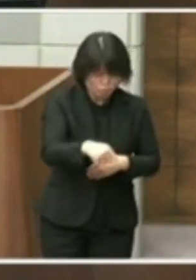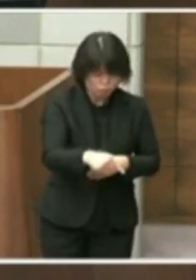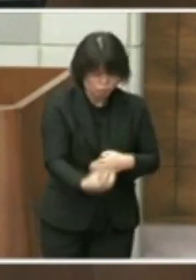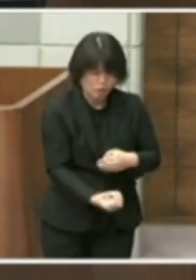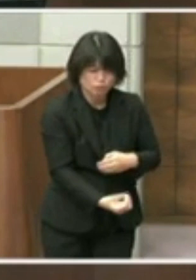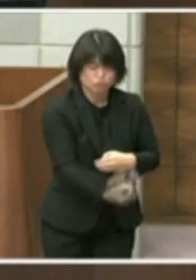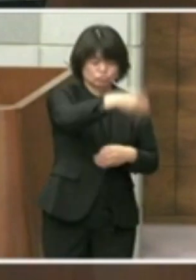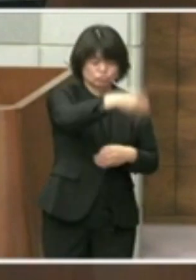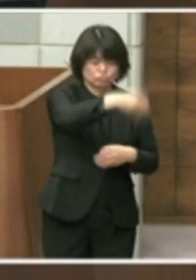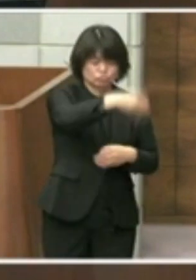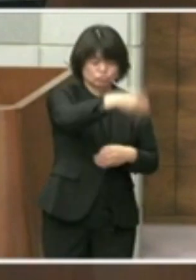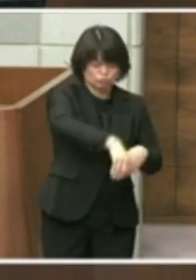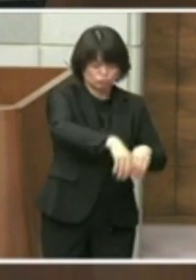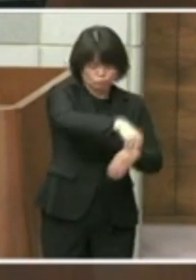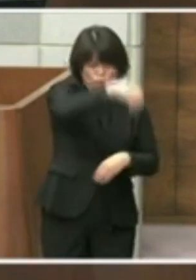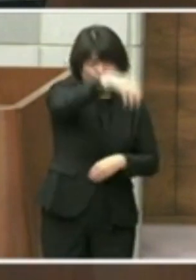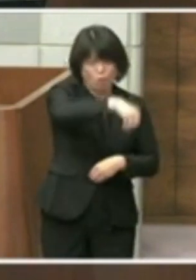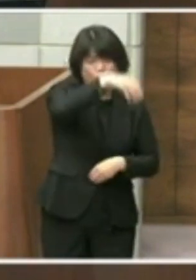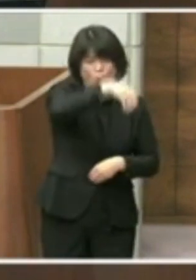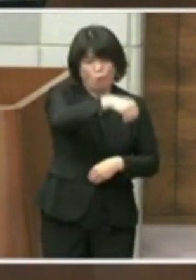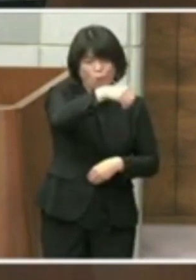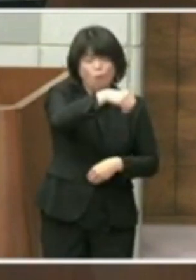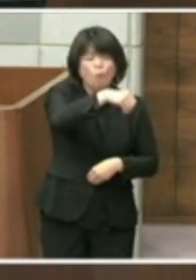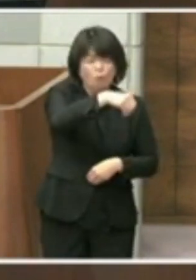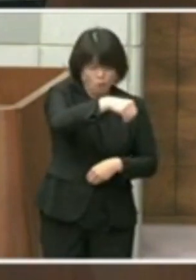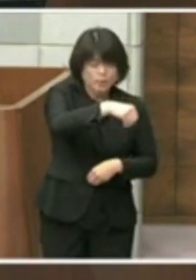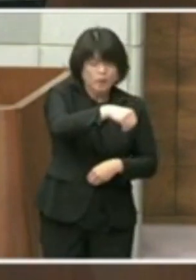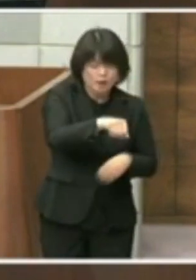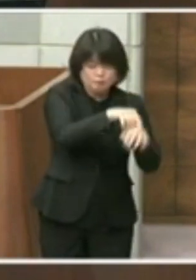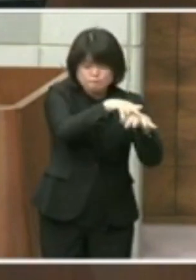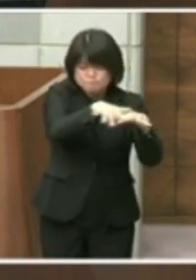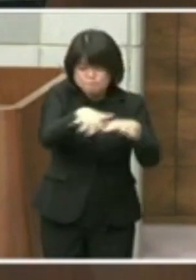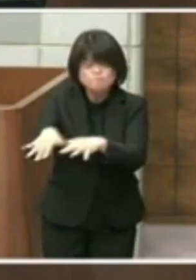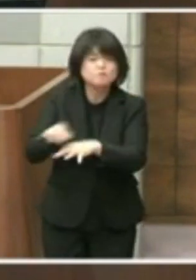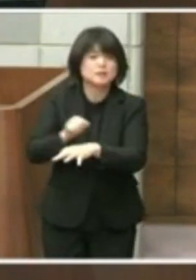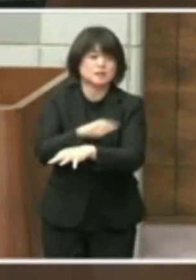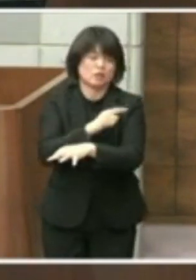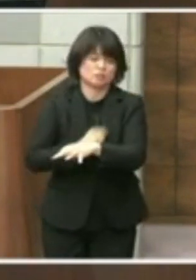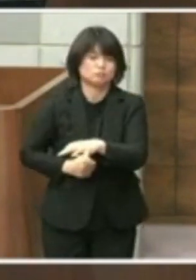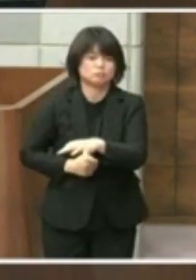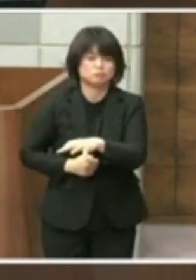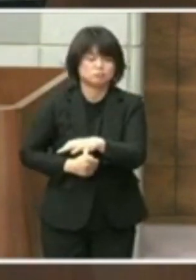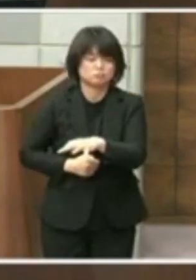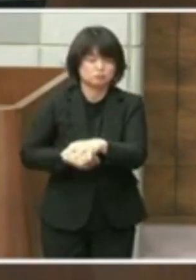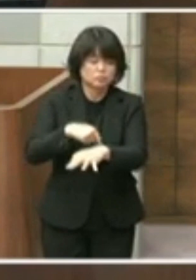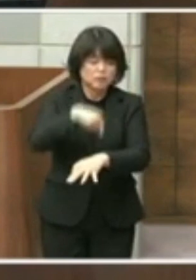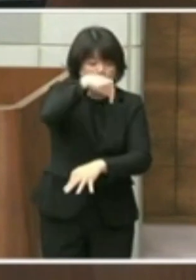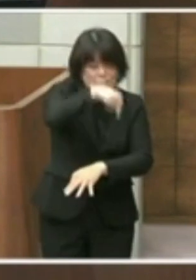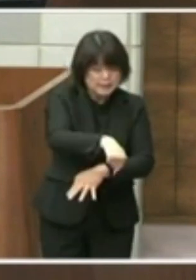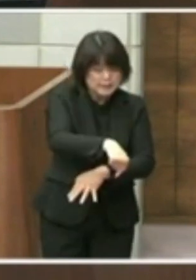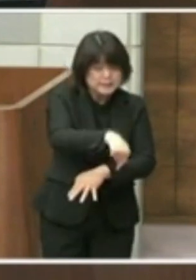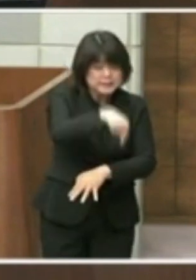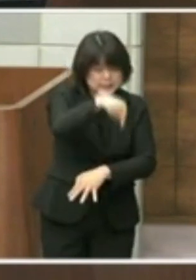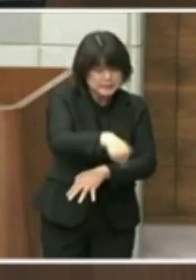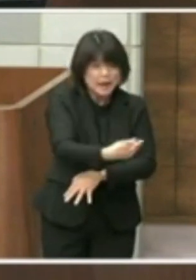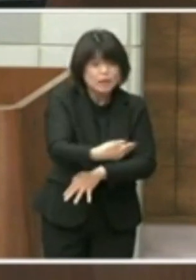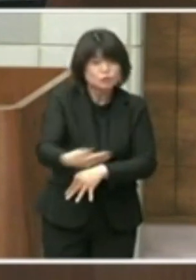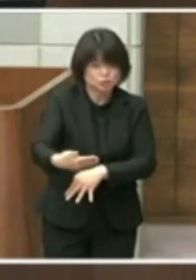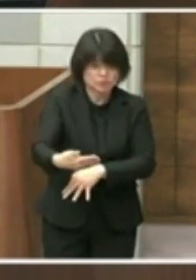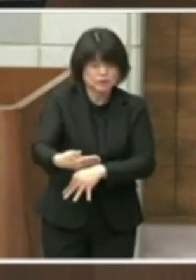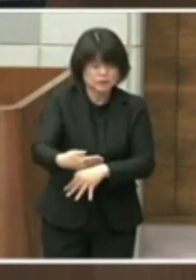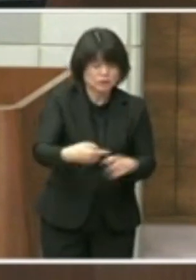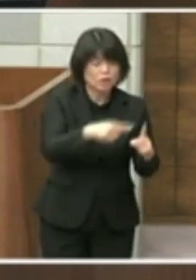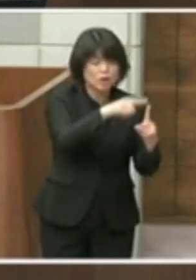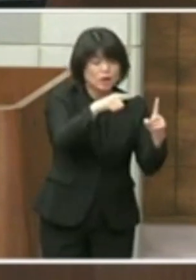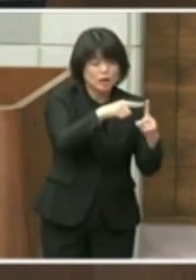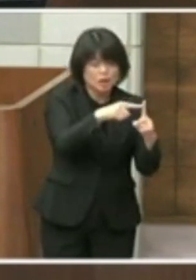から水中ポンプを使用して地下水を揚水しております。この地下水に含まれる PFAS の一